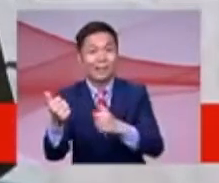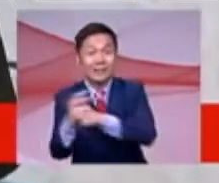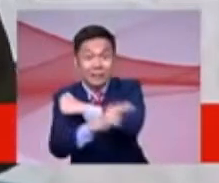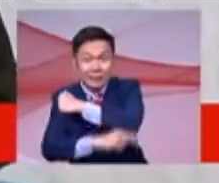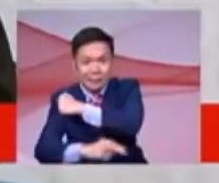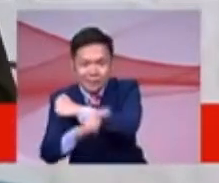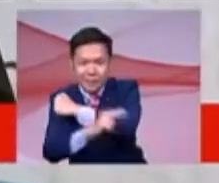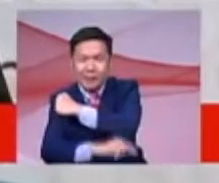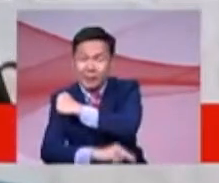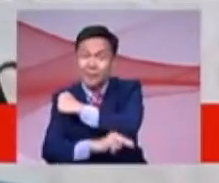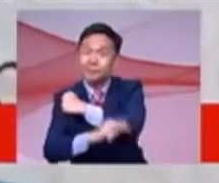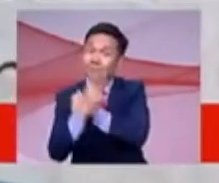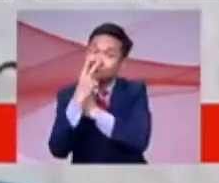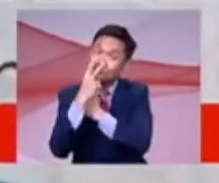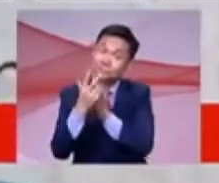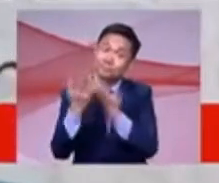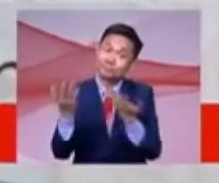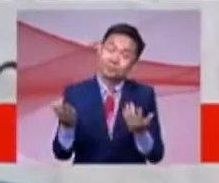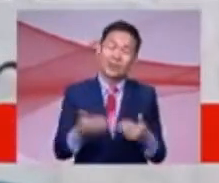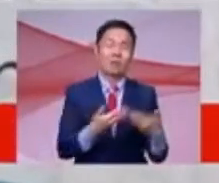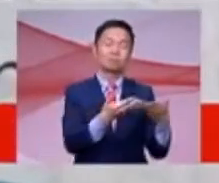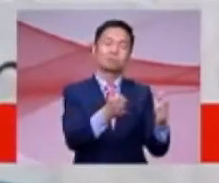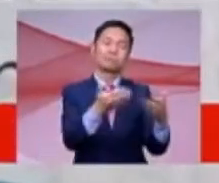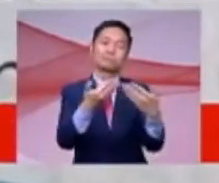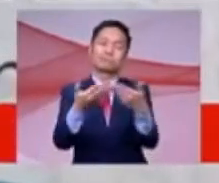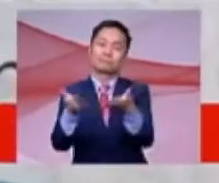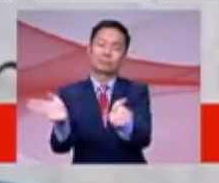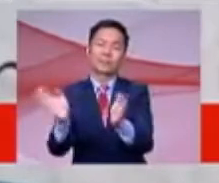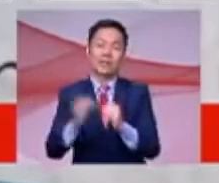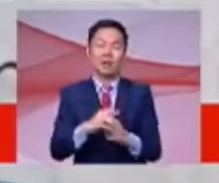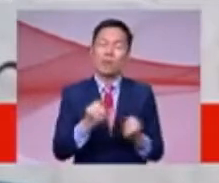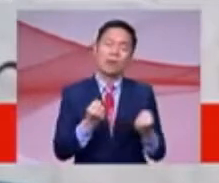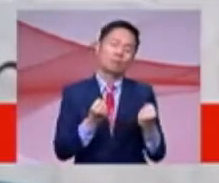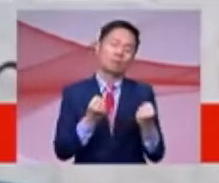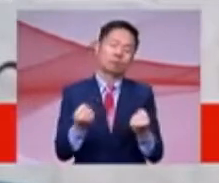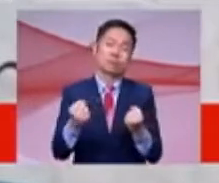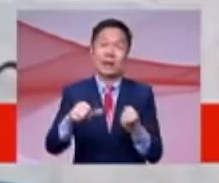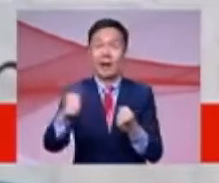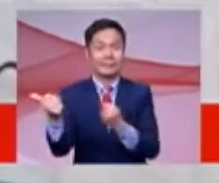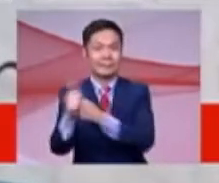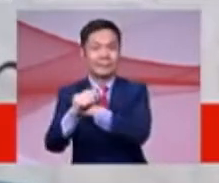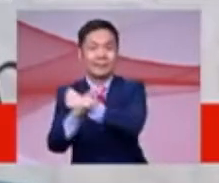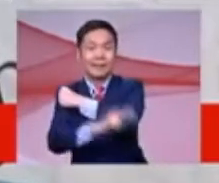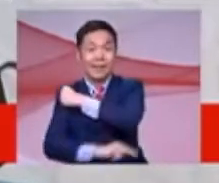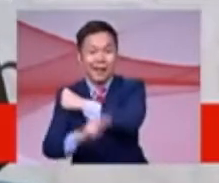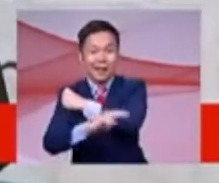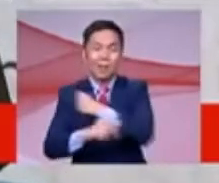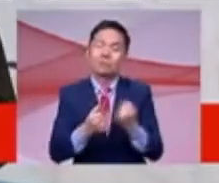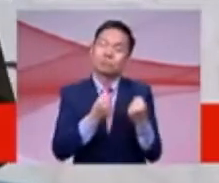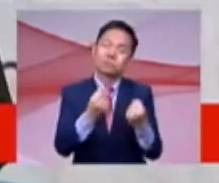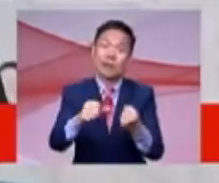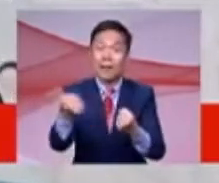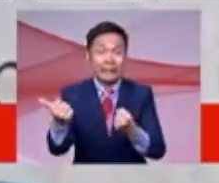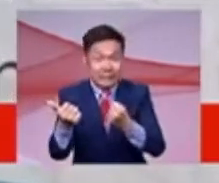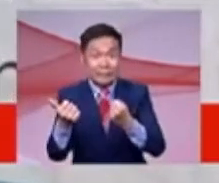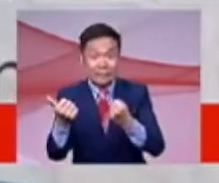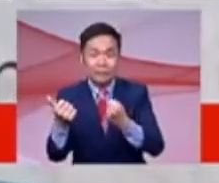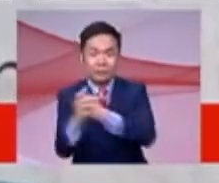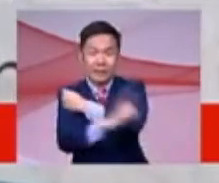Disember 2020 apabila kita membenarkan, iaitu merentas negeri dan merentas daerah